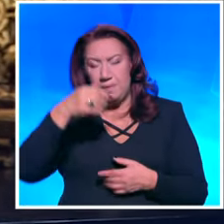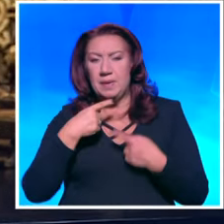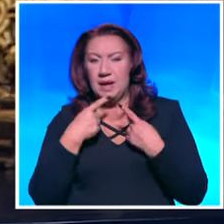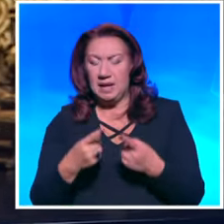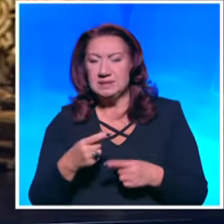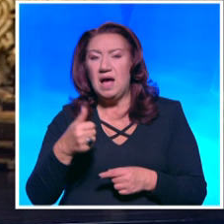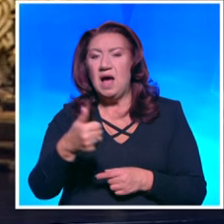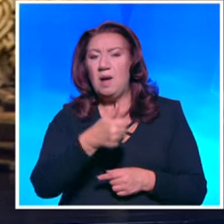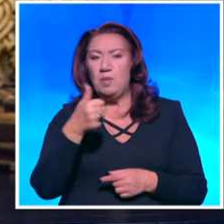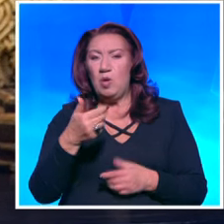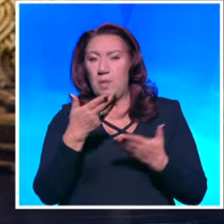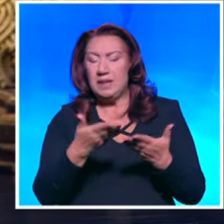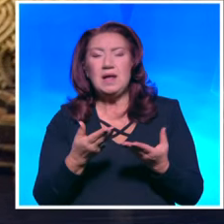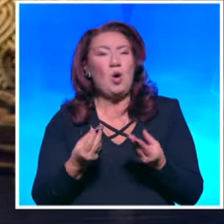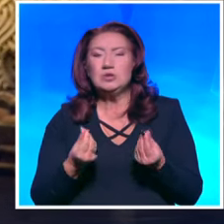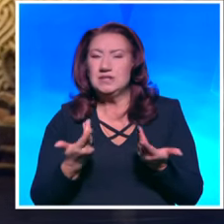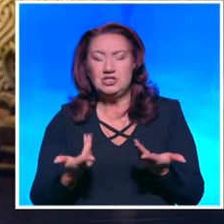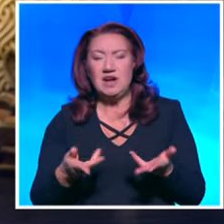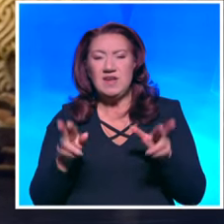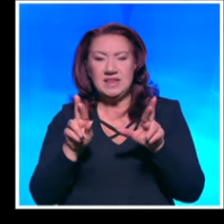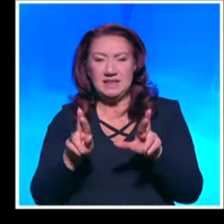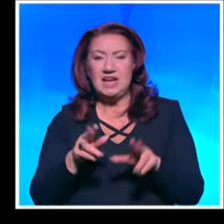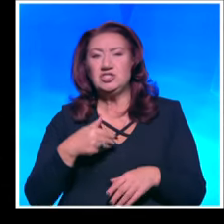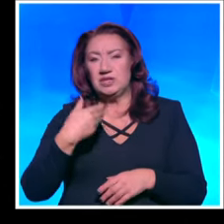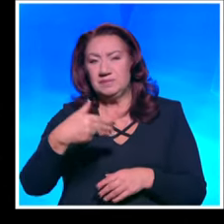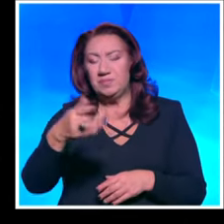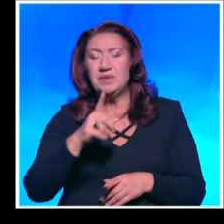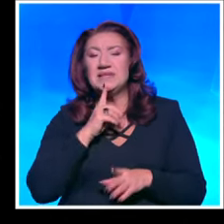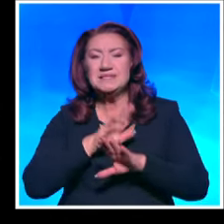победата на републиканеца означава надежда за